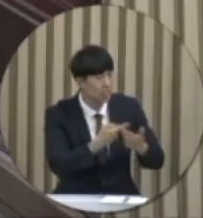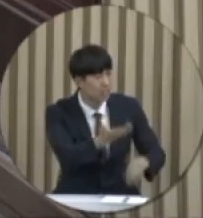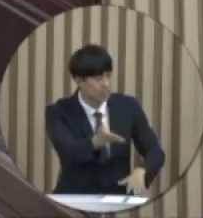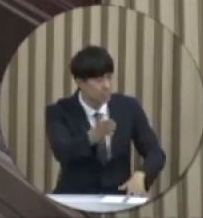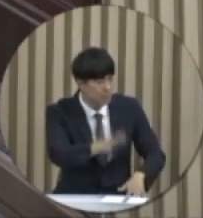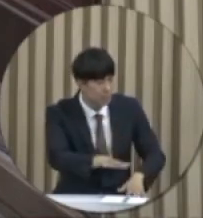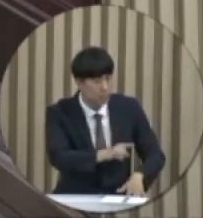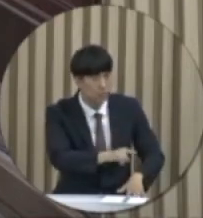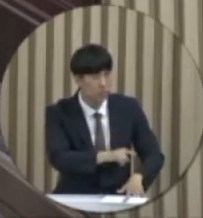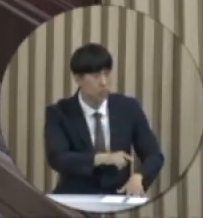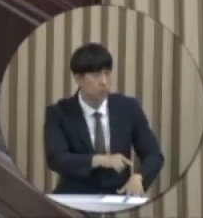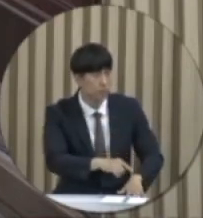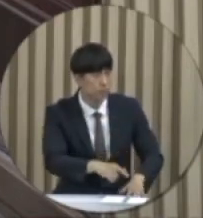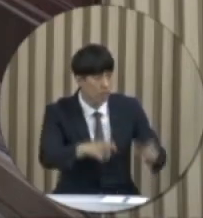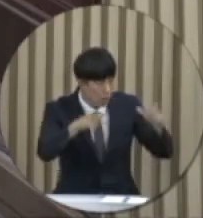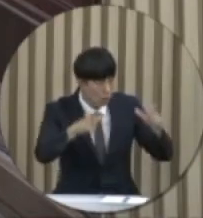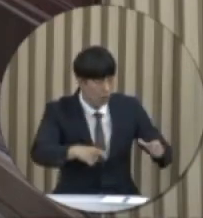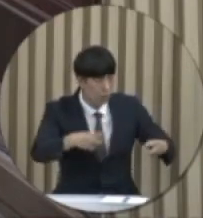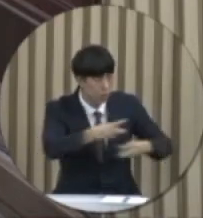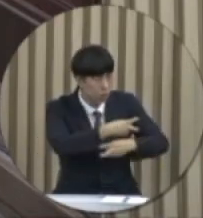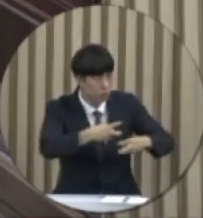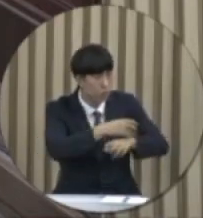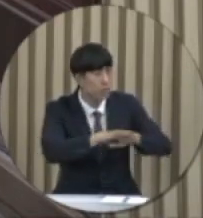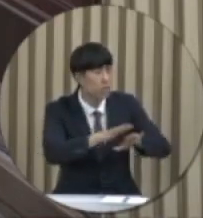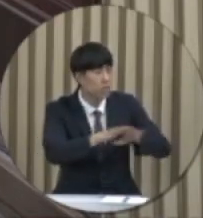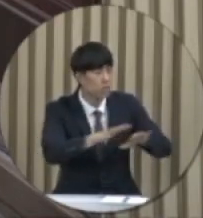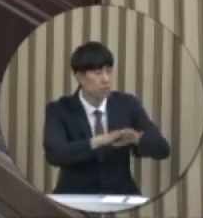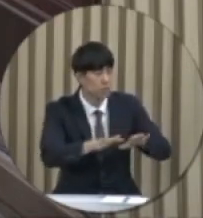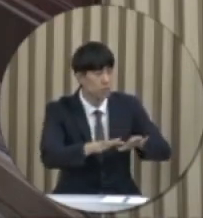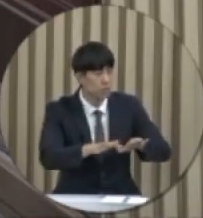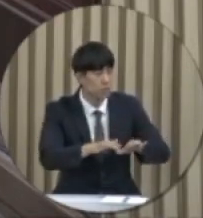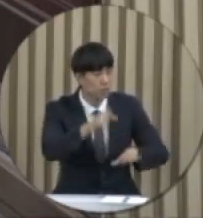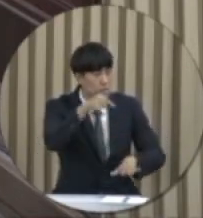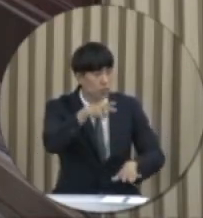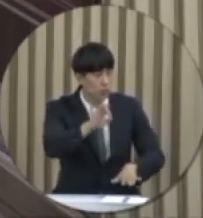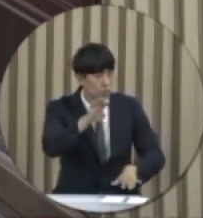그 광역교통 개선 대책에 경부선 지하화가